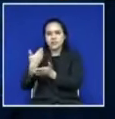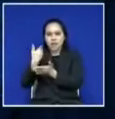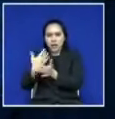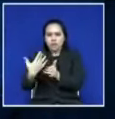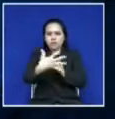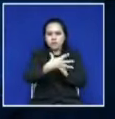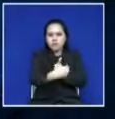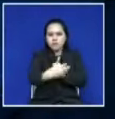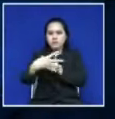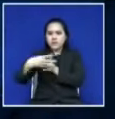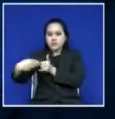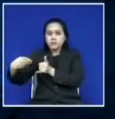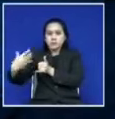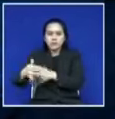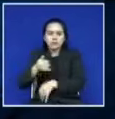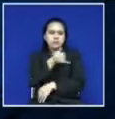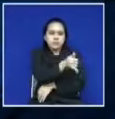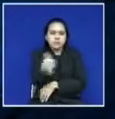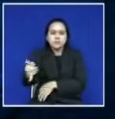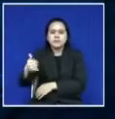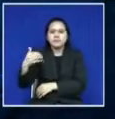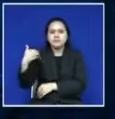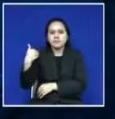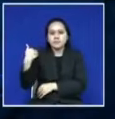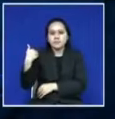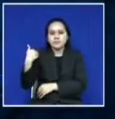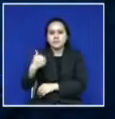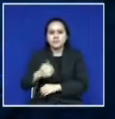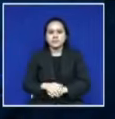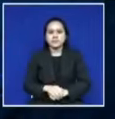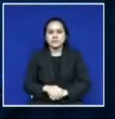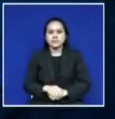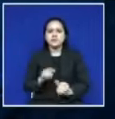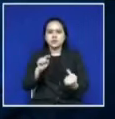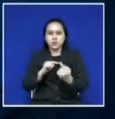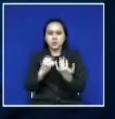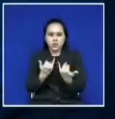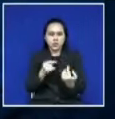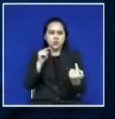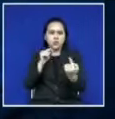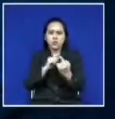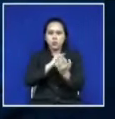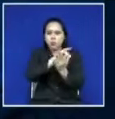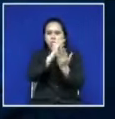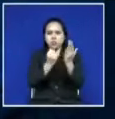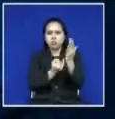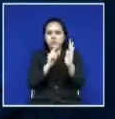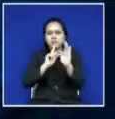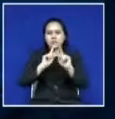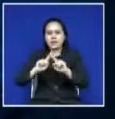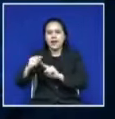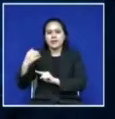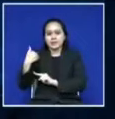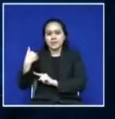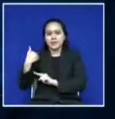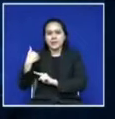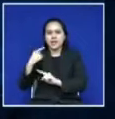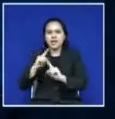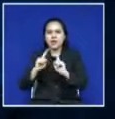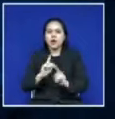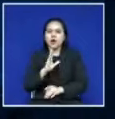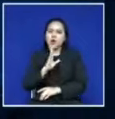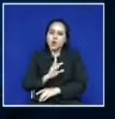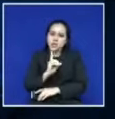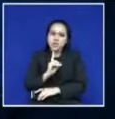ามีการติด ออกไปนอกจังหวัดเนี่ยหลายจังหวัดเหมือนกันนะครับแต่ว่าก็เป็นเคสเดียวเคส2เ